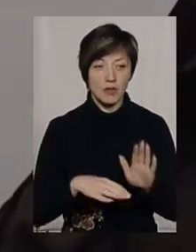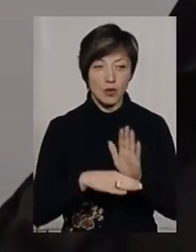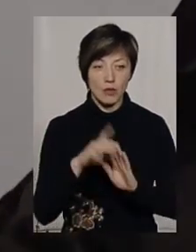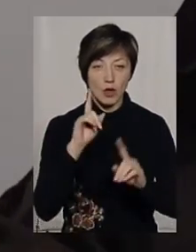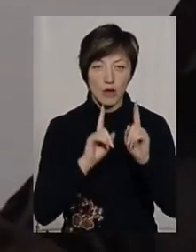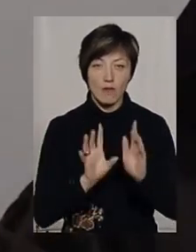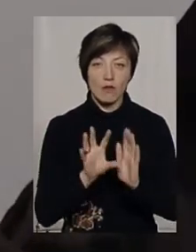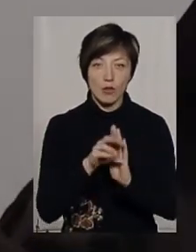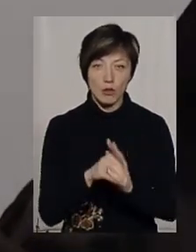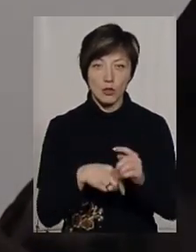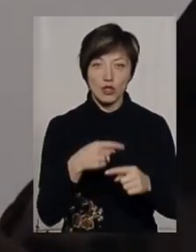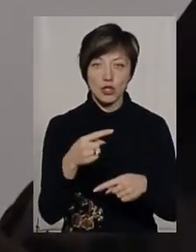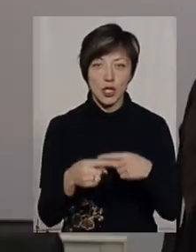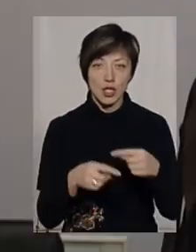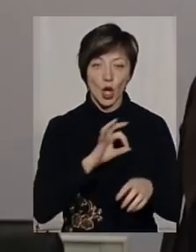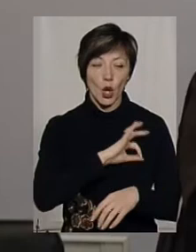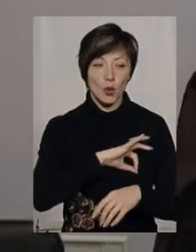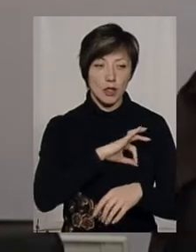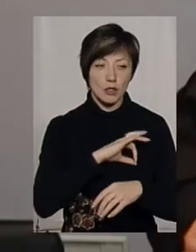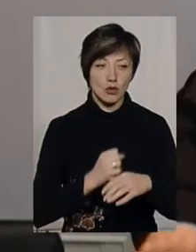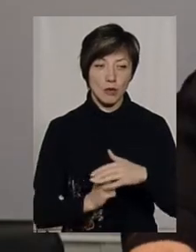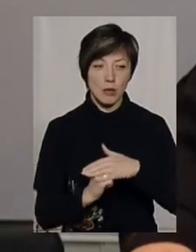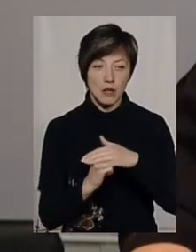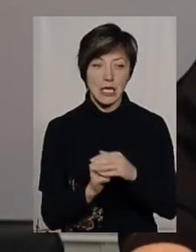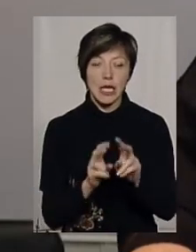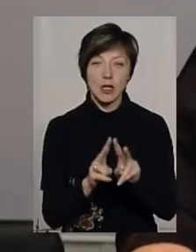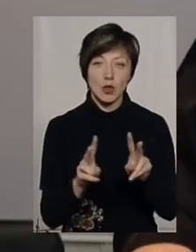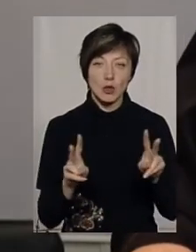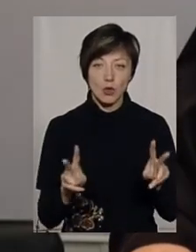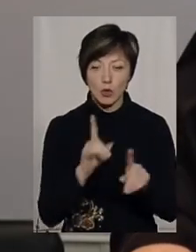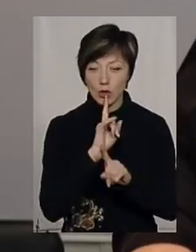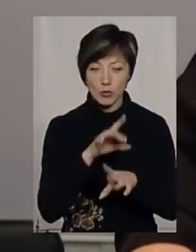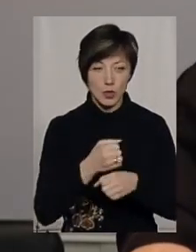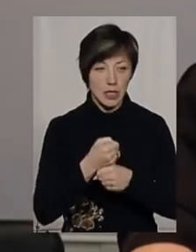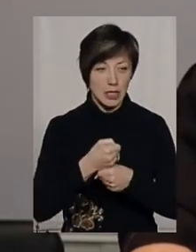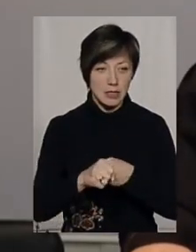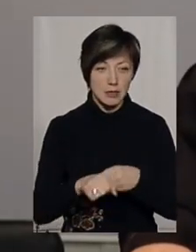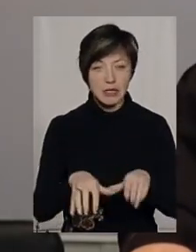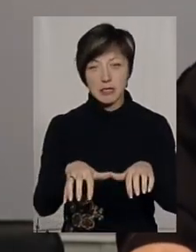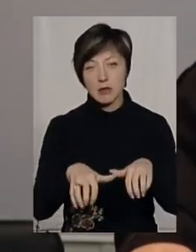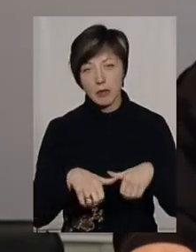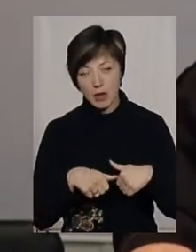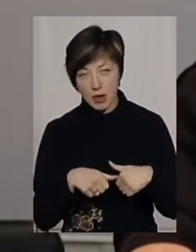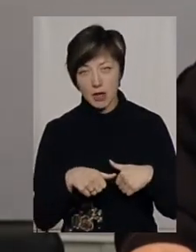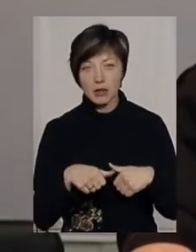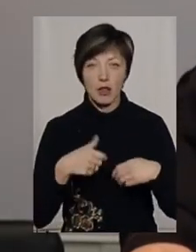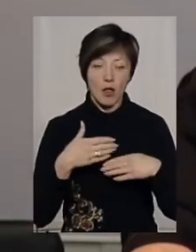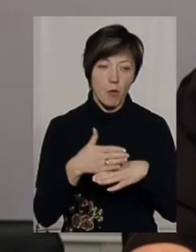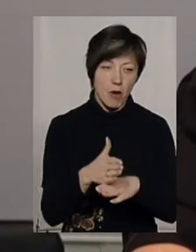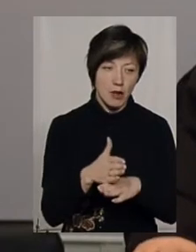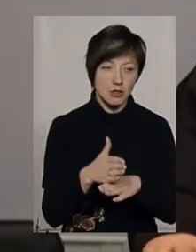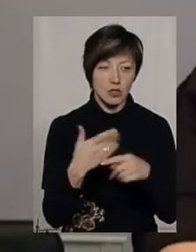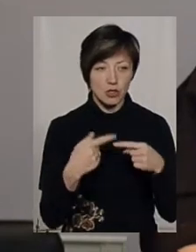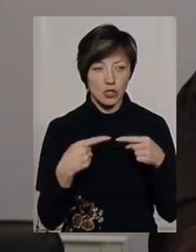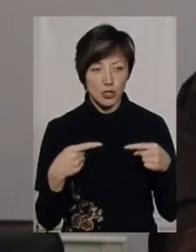тому числі і через юридичну базу. Ніхто нікого не буде насильно відбирати, забирати, ламати і ще